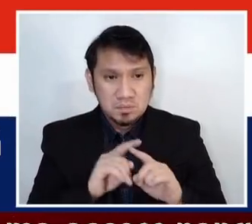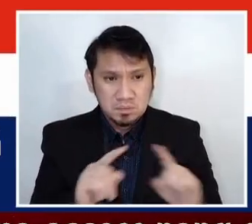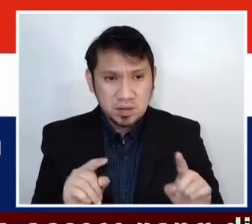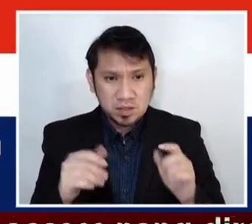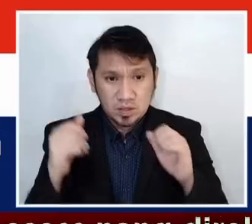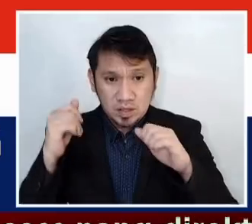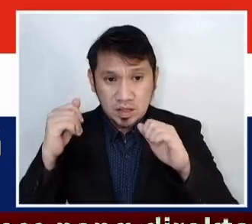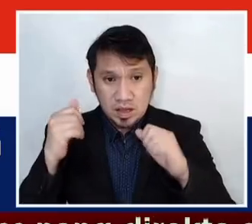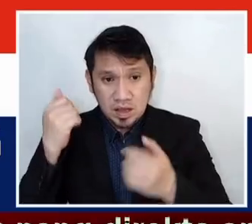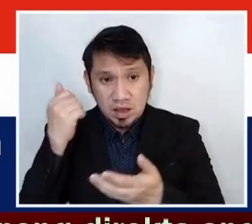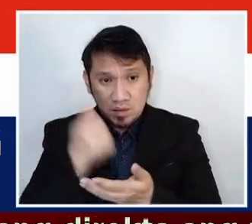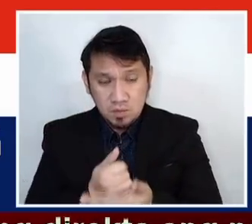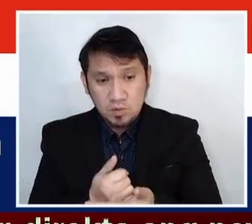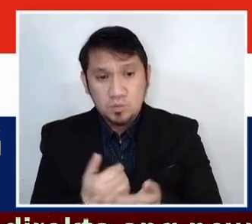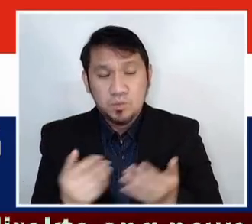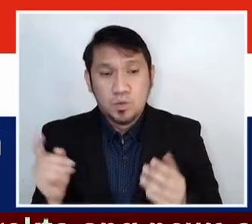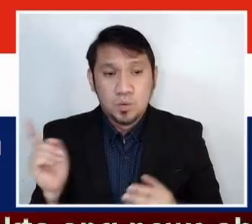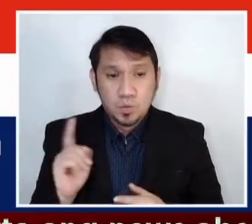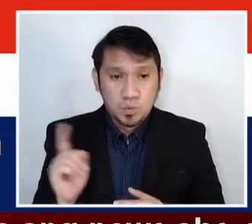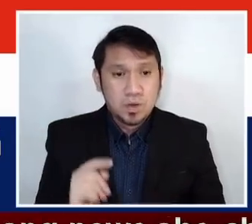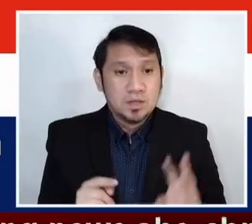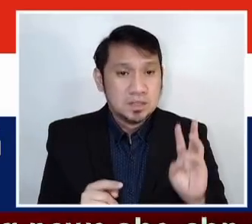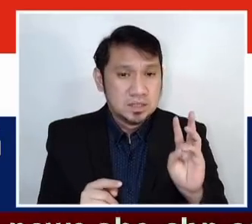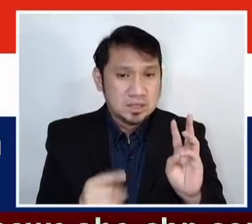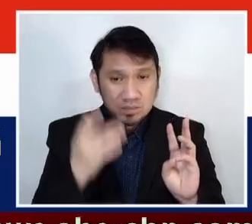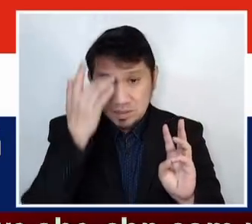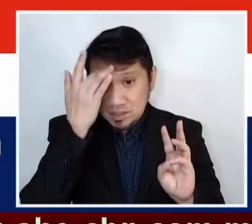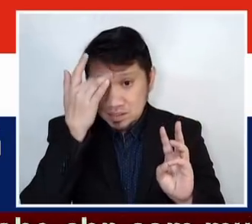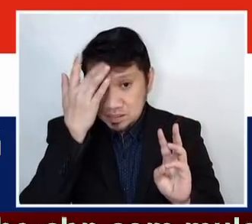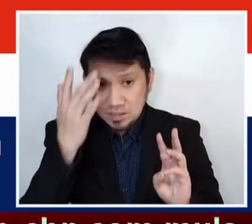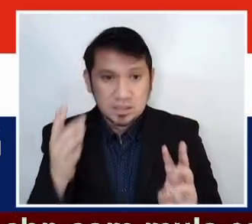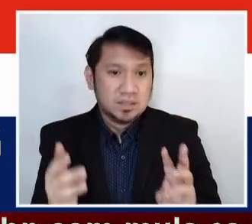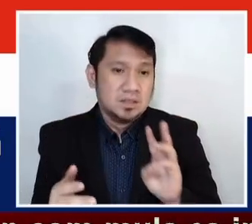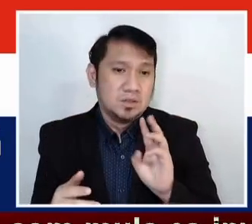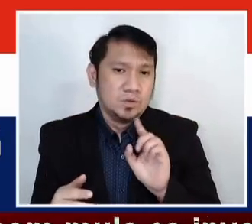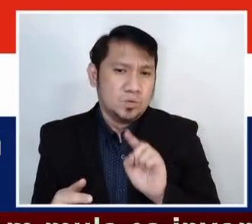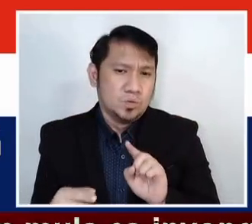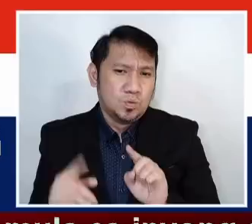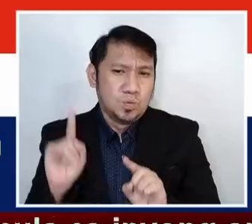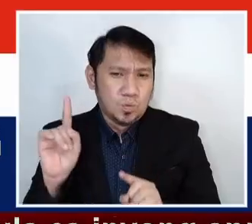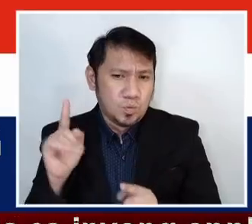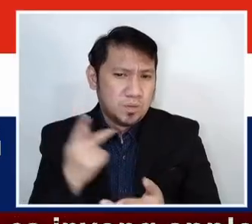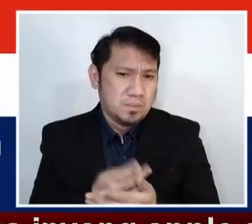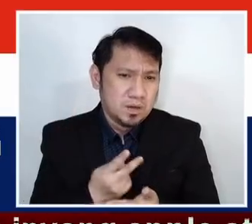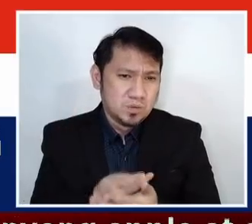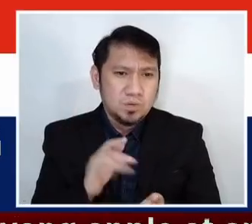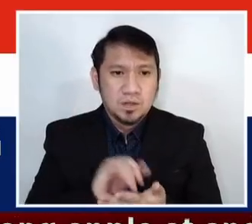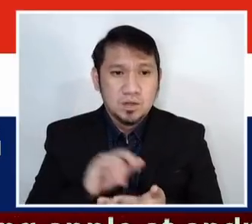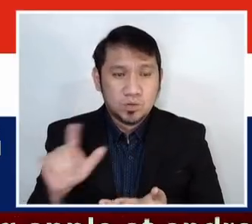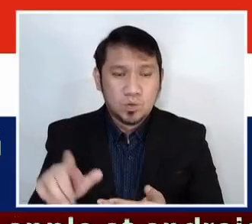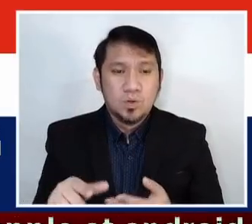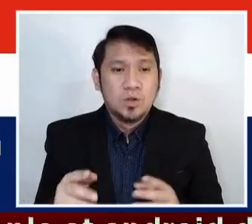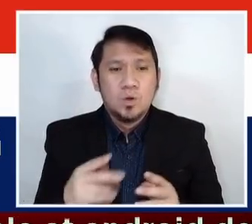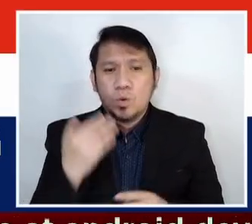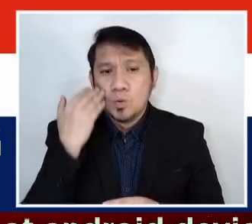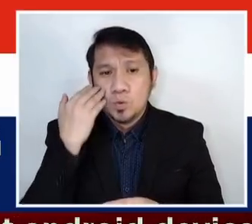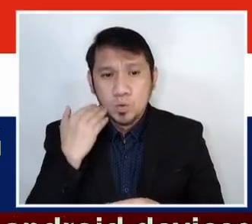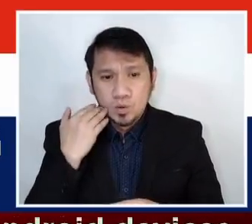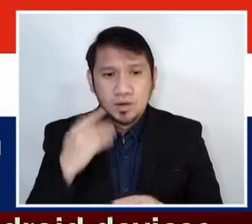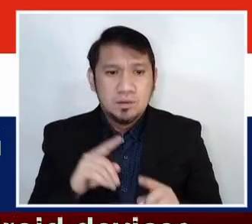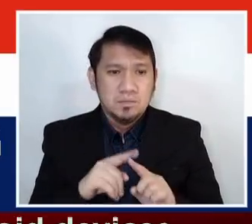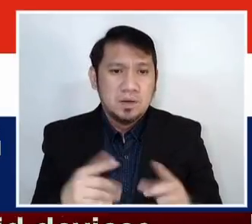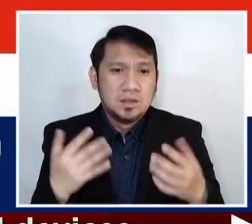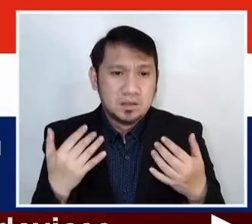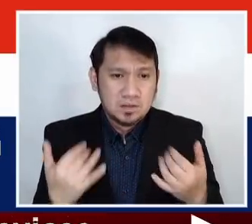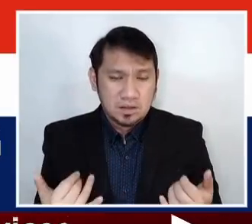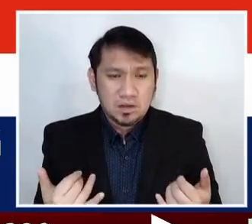nila nag-range for mga 60 cents to mga 1 peso, mga ganun lang. Kulang, pero for